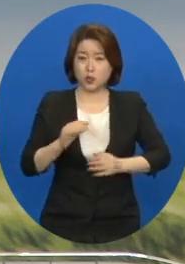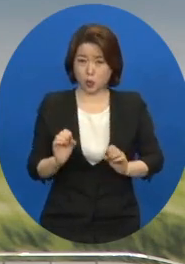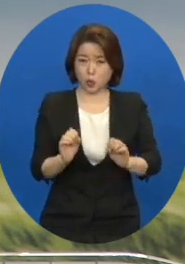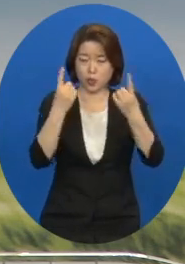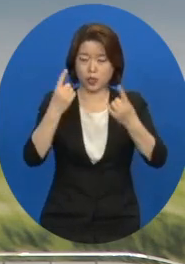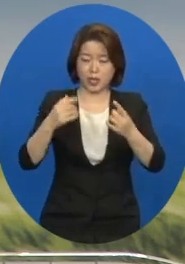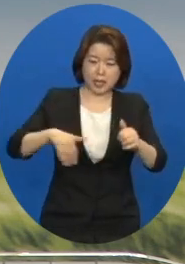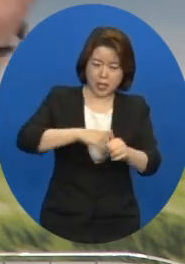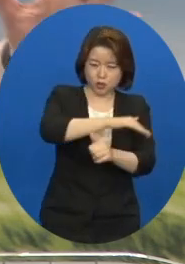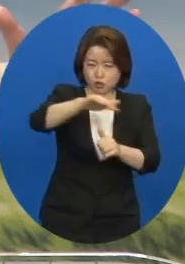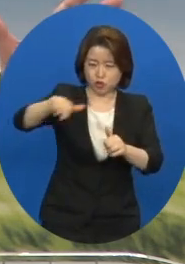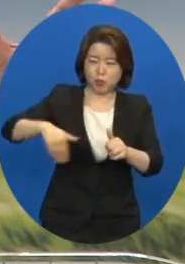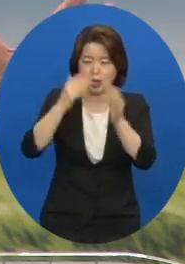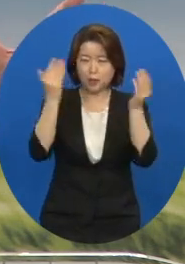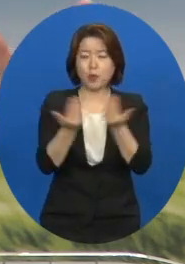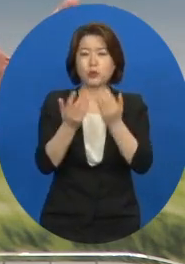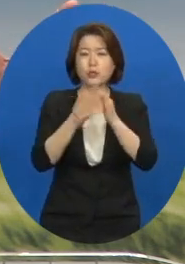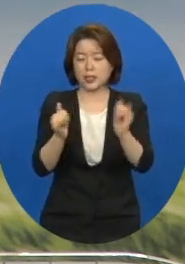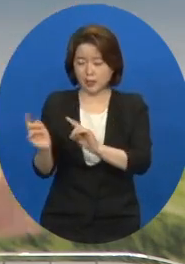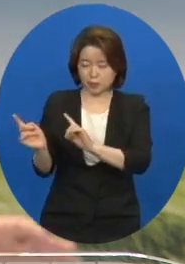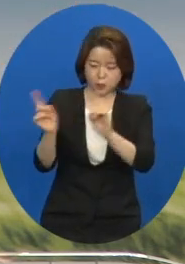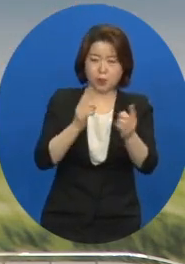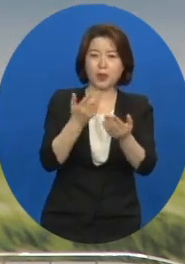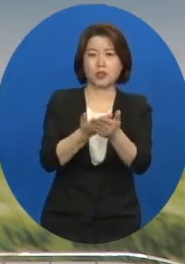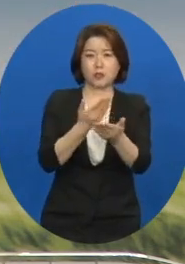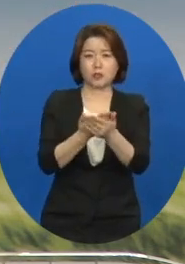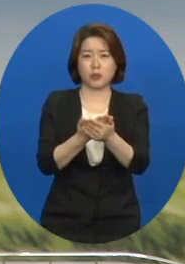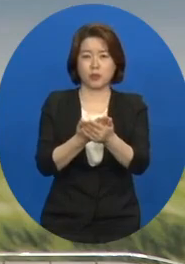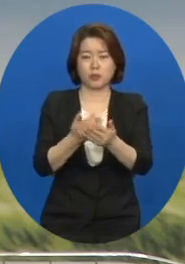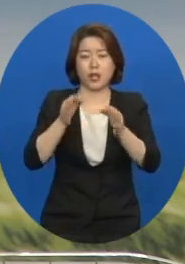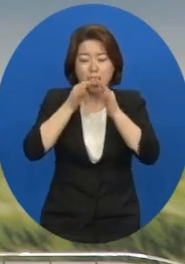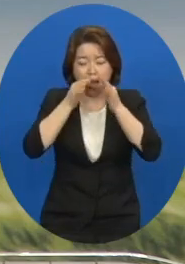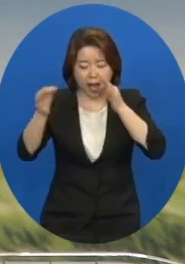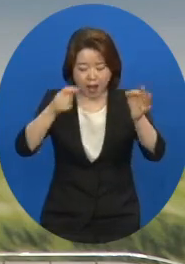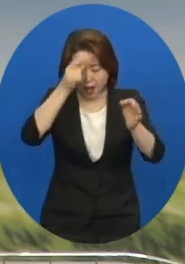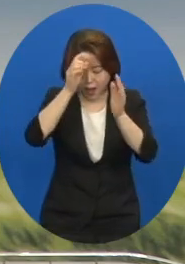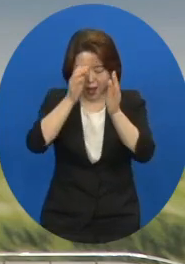저의 주인인 모든 이들이 살아나게 해 주옵소서. 통성으로 우리 기도하겠습니다.